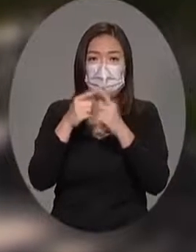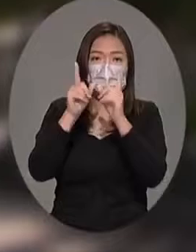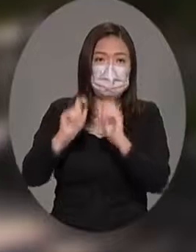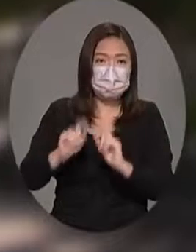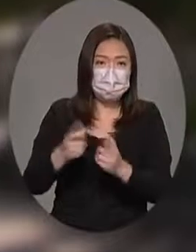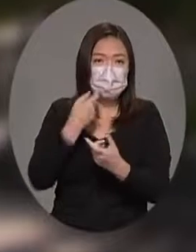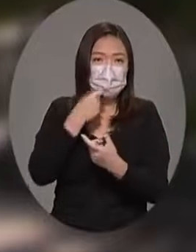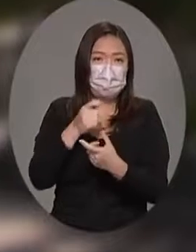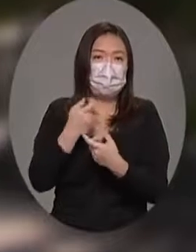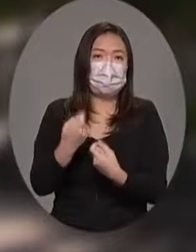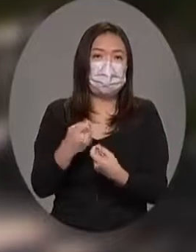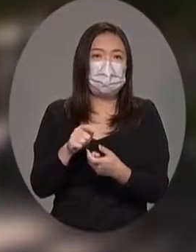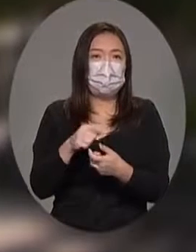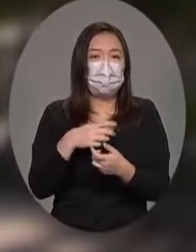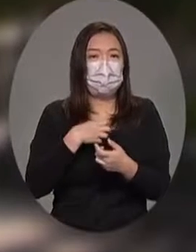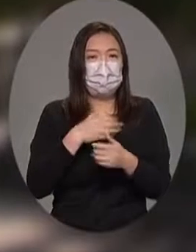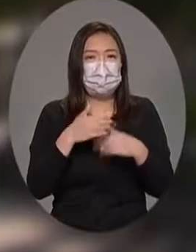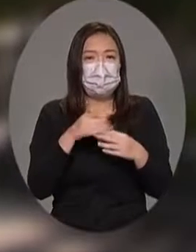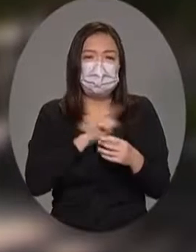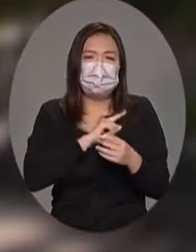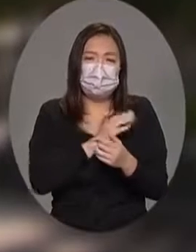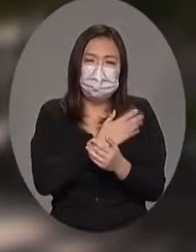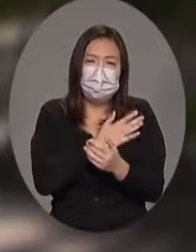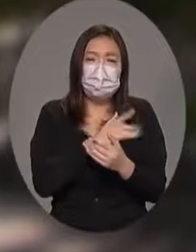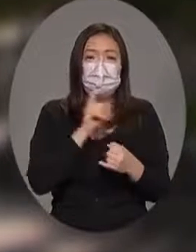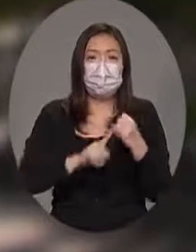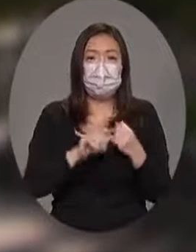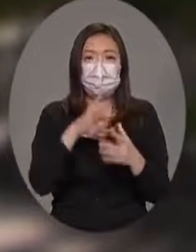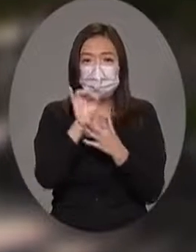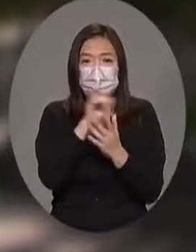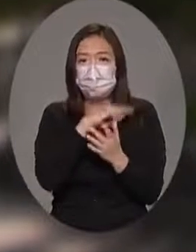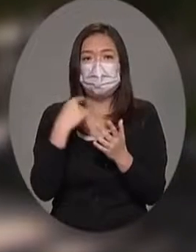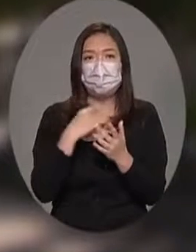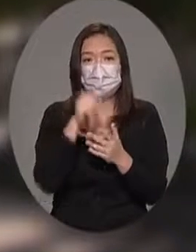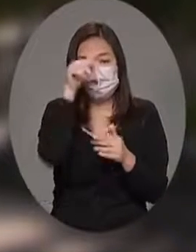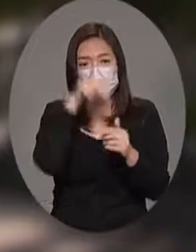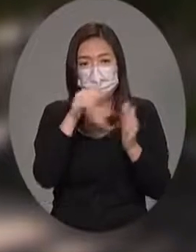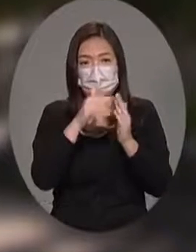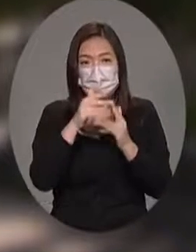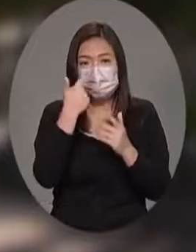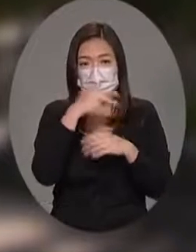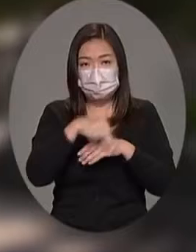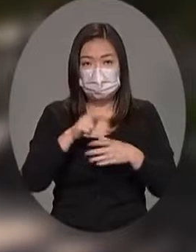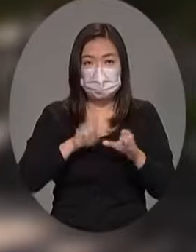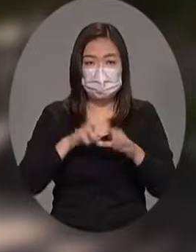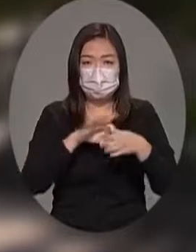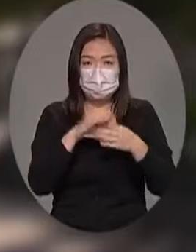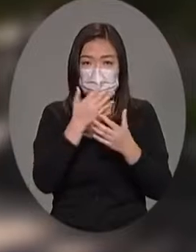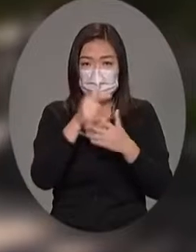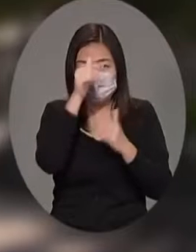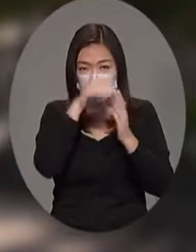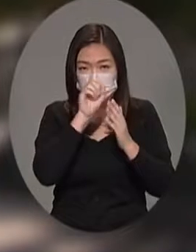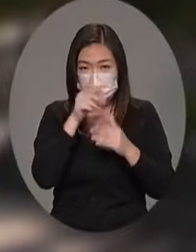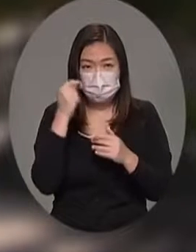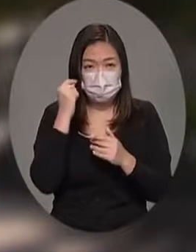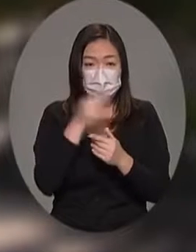是走過場，對事件感到自責，最後選擇輕生。醫管局新界西醫院聯網說對女醫生